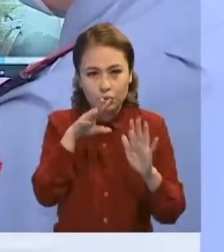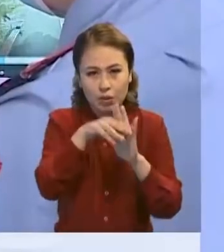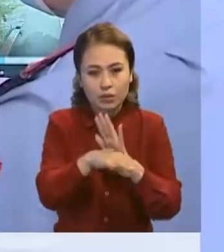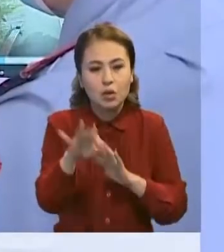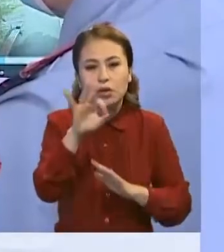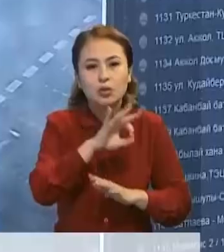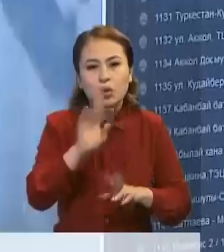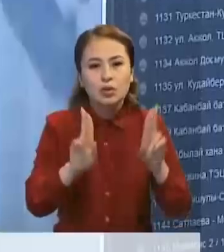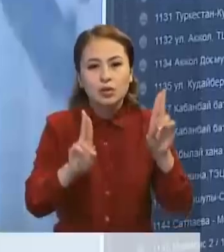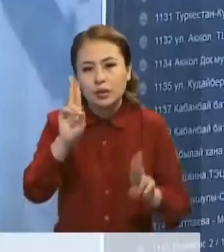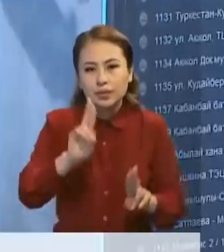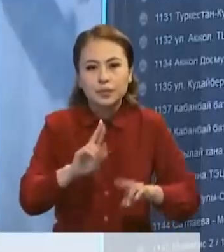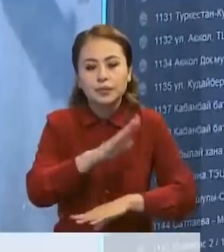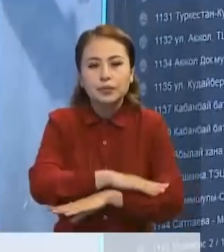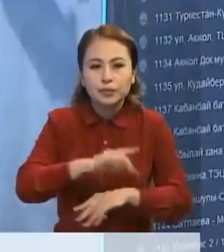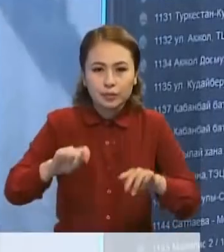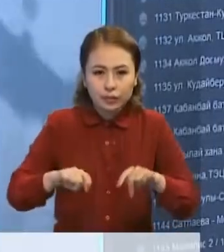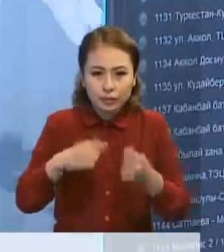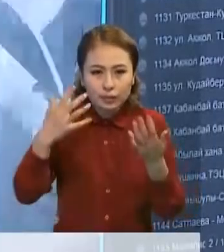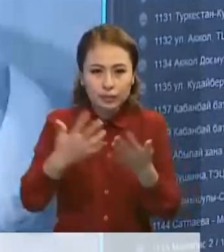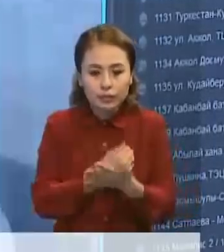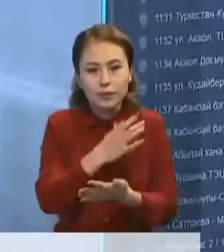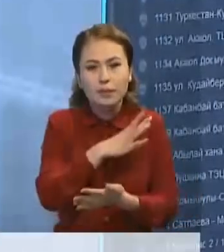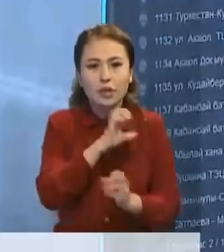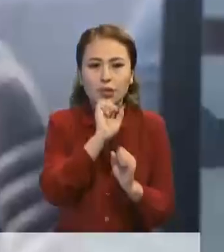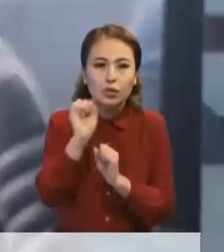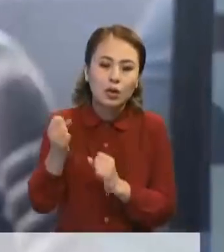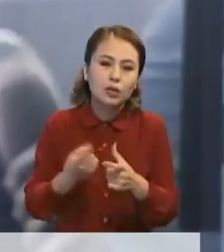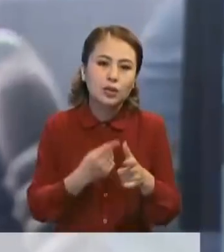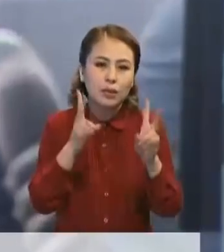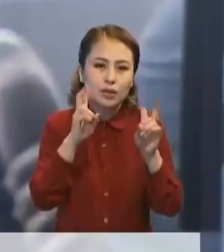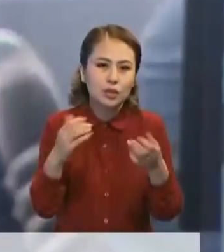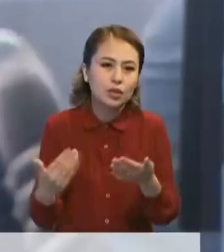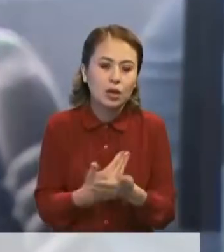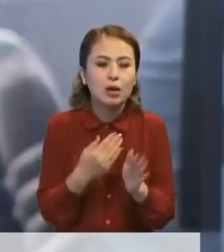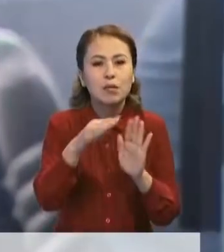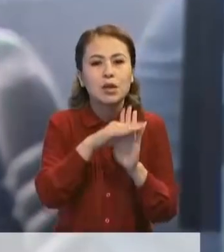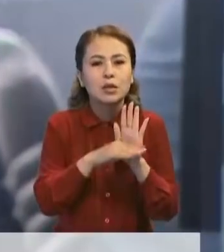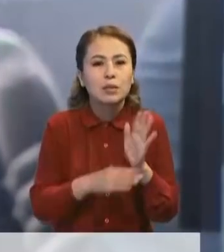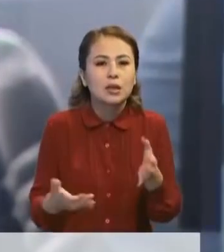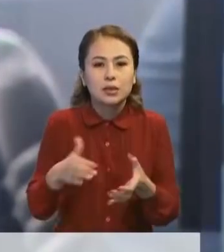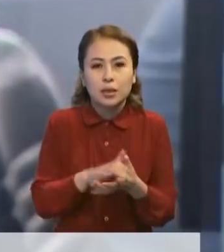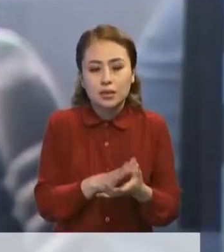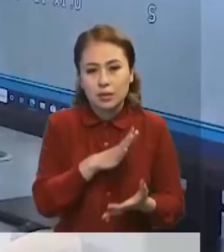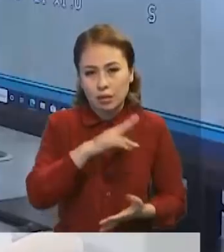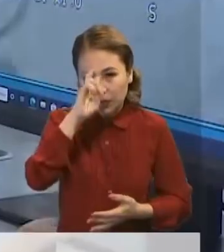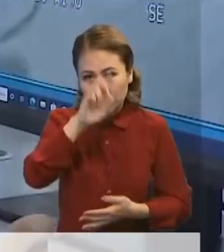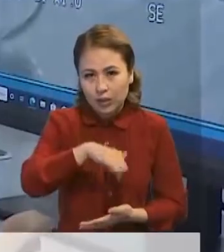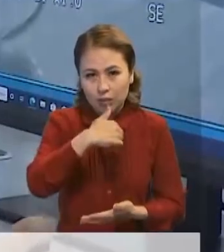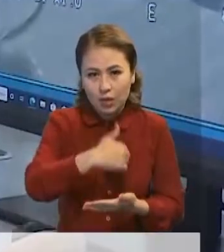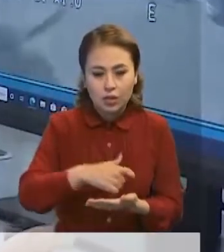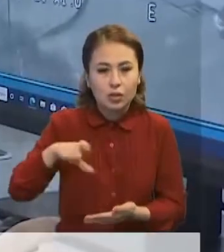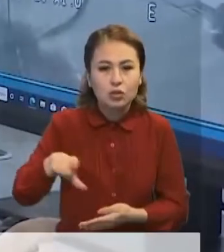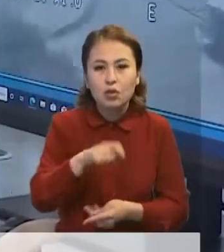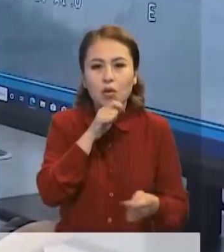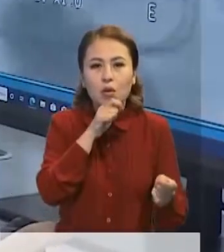енгізілу барысымен және жол ережесін бұзғандарды анықтауға арналған қорғау деп аталатын жаңа бағдарламаны таныстырды.